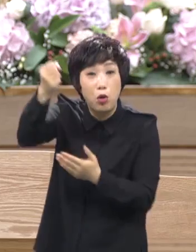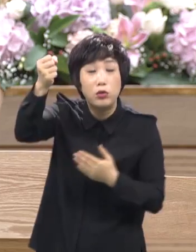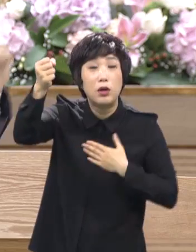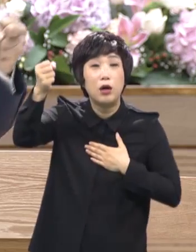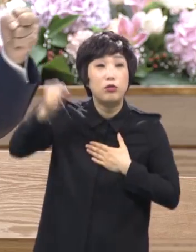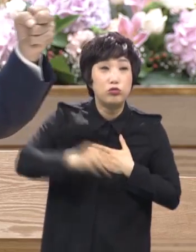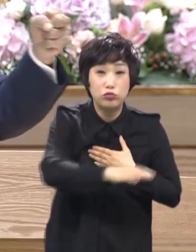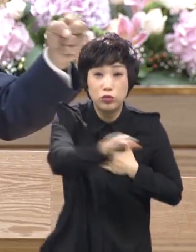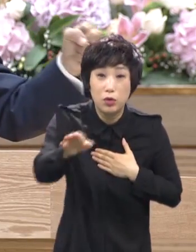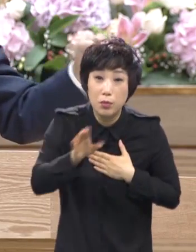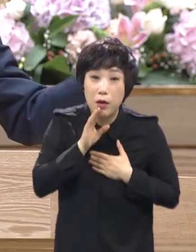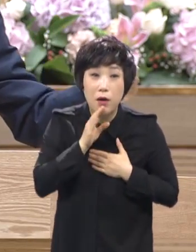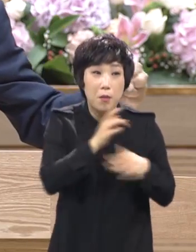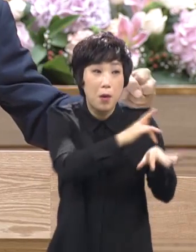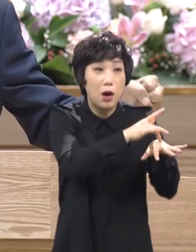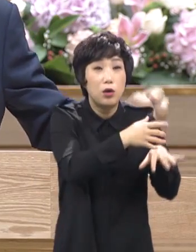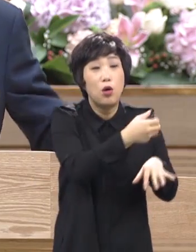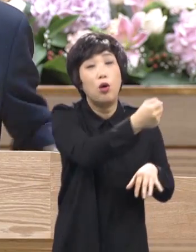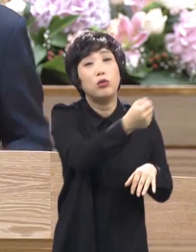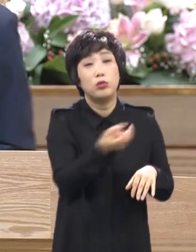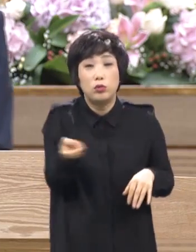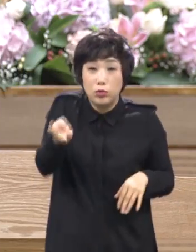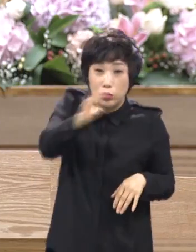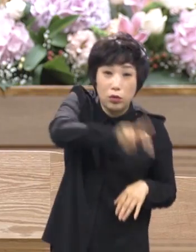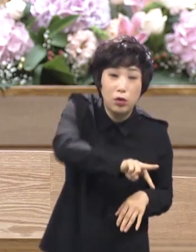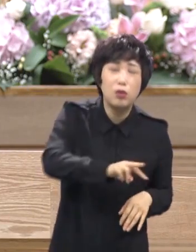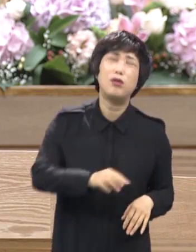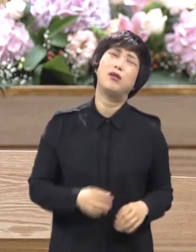것에서 마귀 소유가 되어